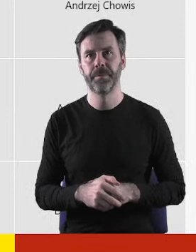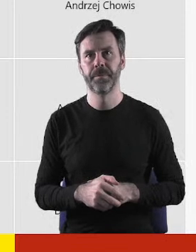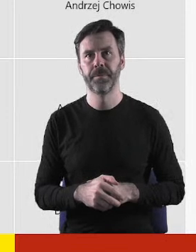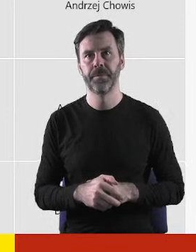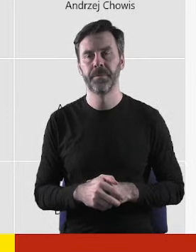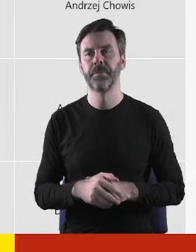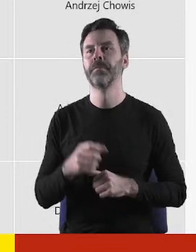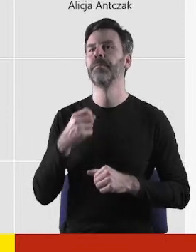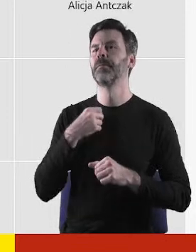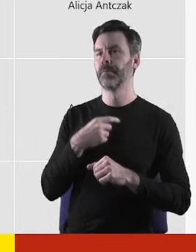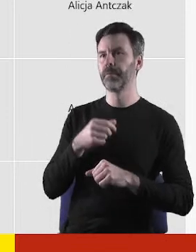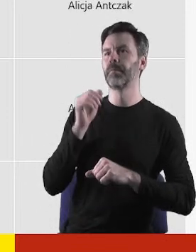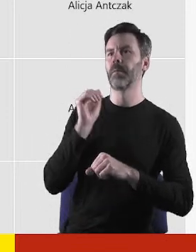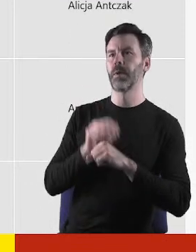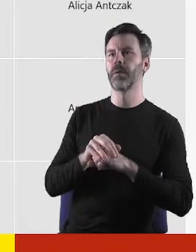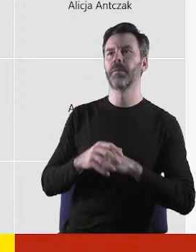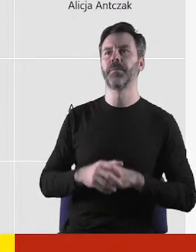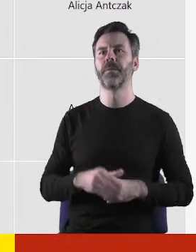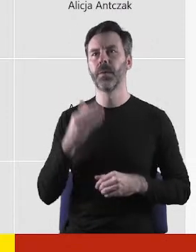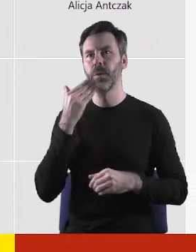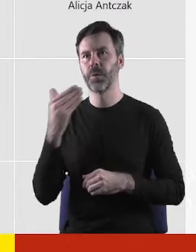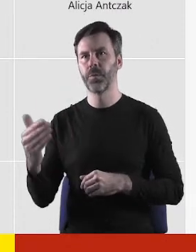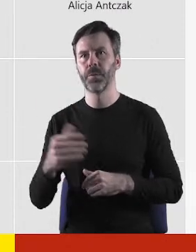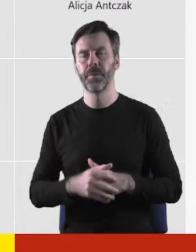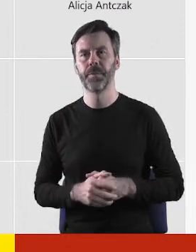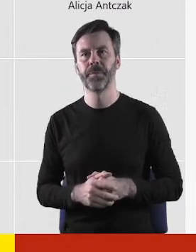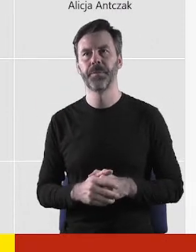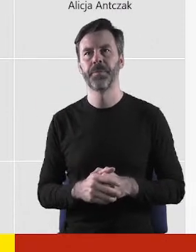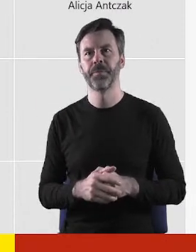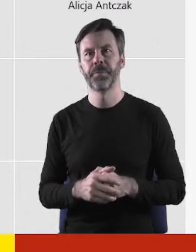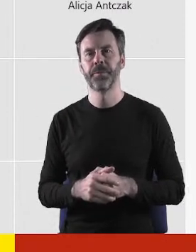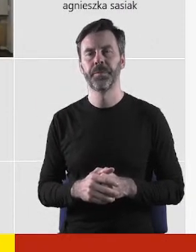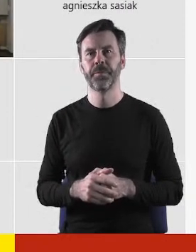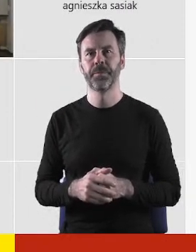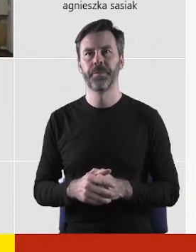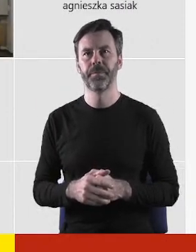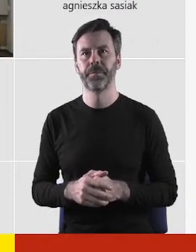Tak, wyrażam zgodę. Dziękuję bardzo.